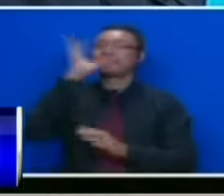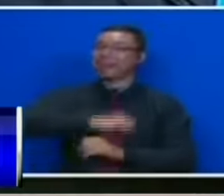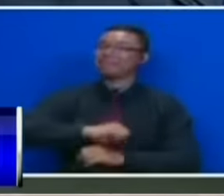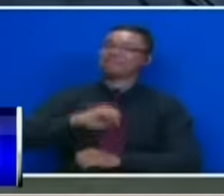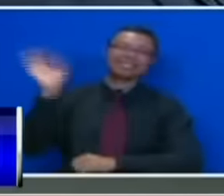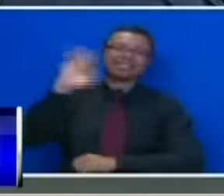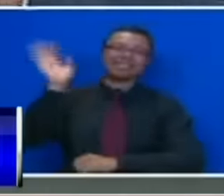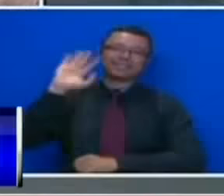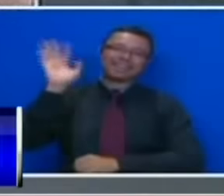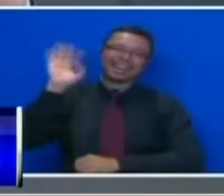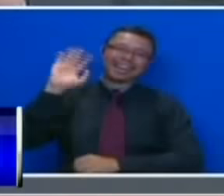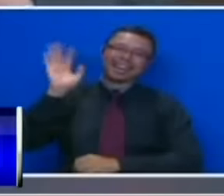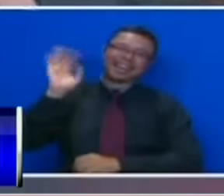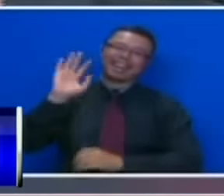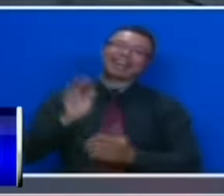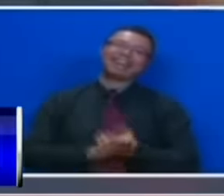malam. Dan sampai jumpa.